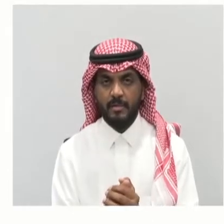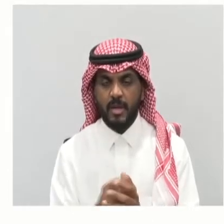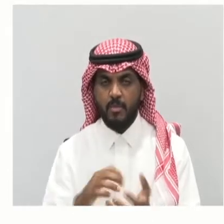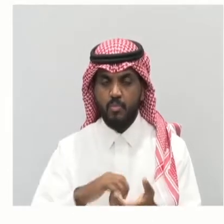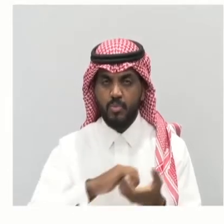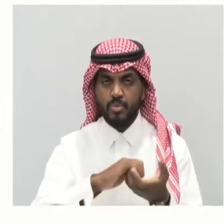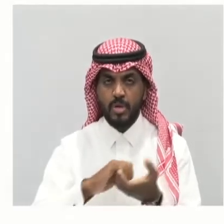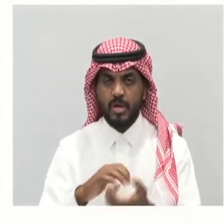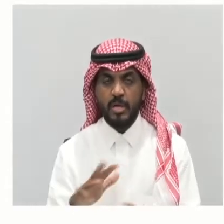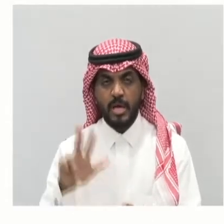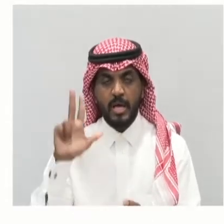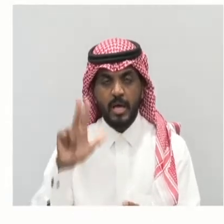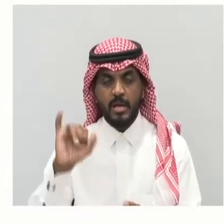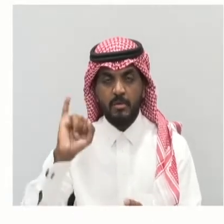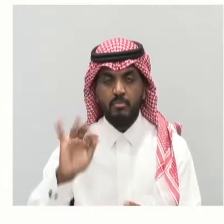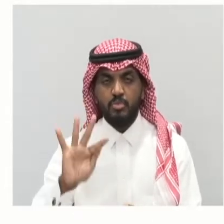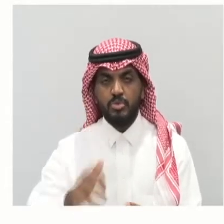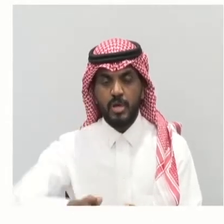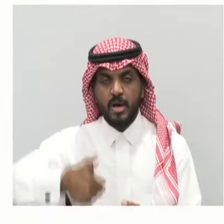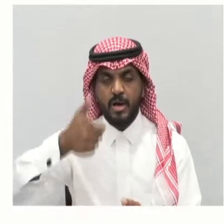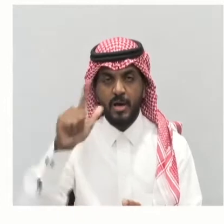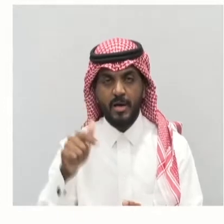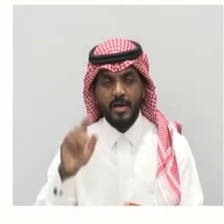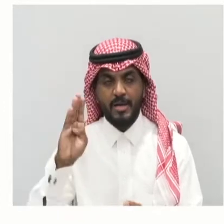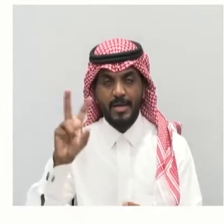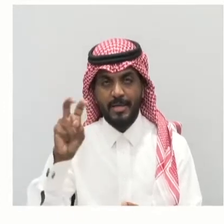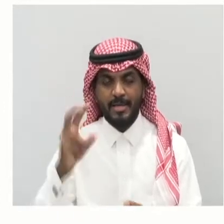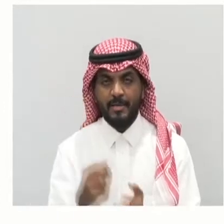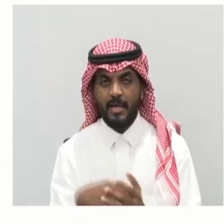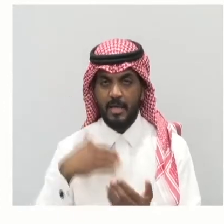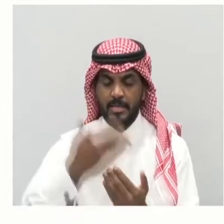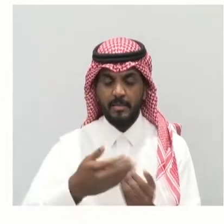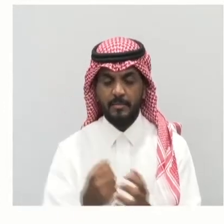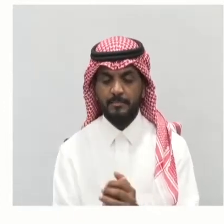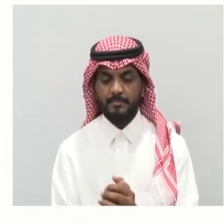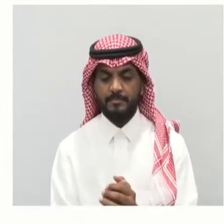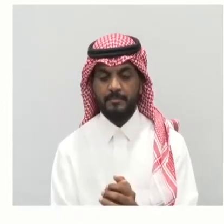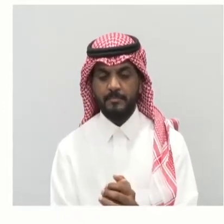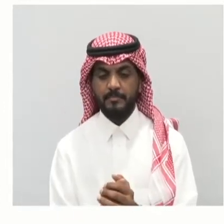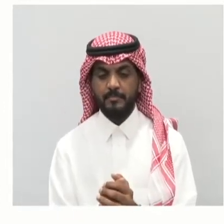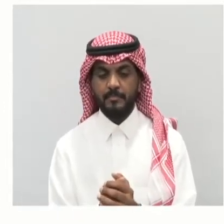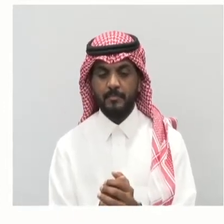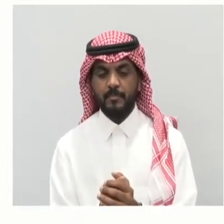المشاركة، أحسنتم. هنا أيضا يوجد مد بالألف، أيضا